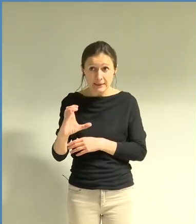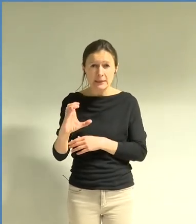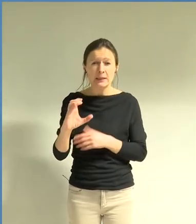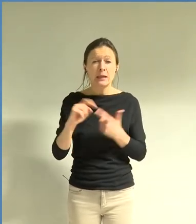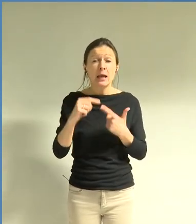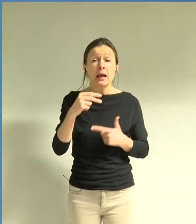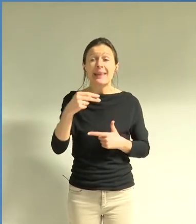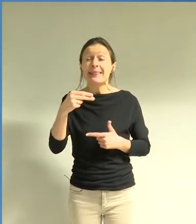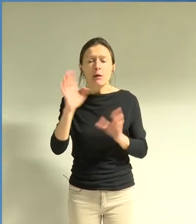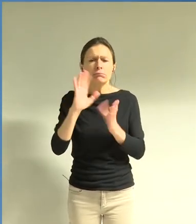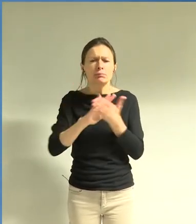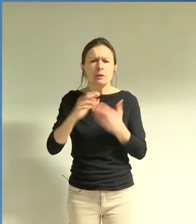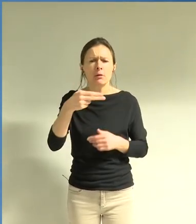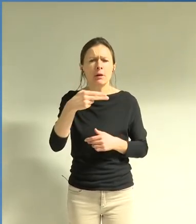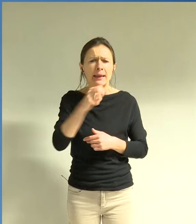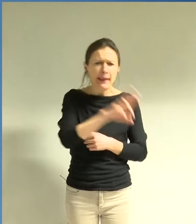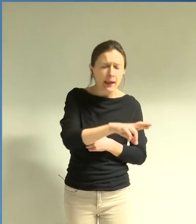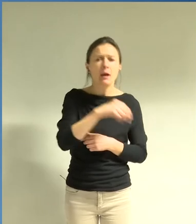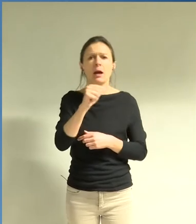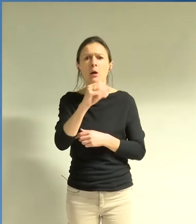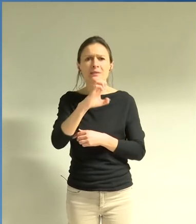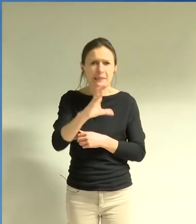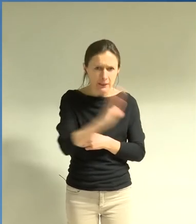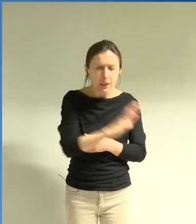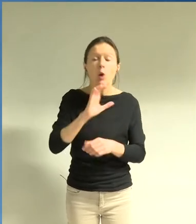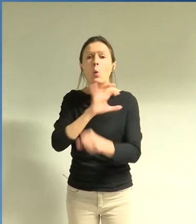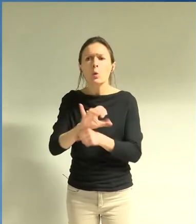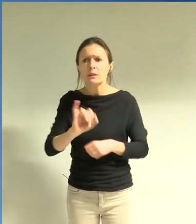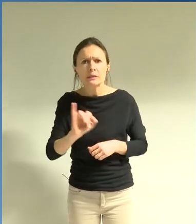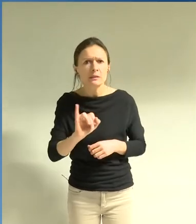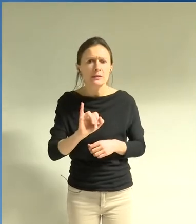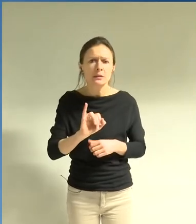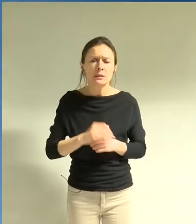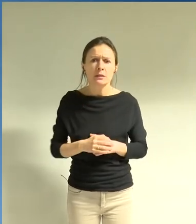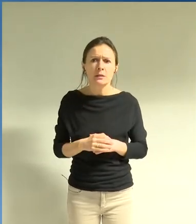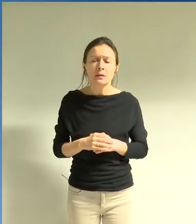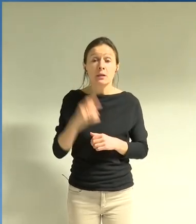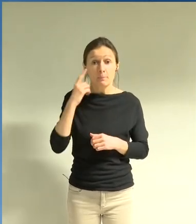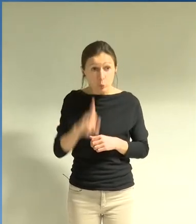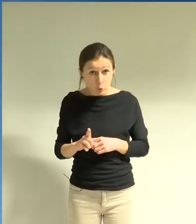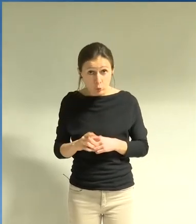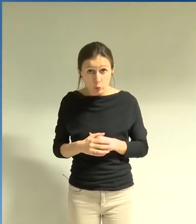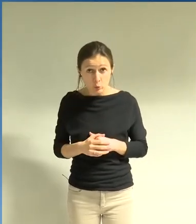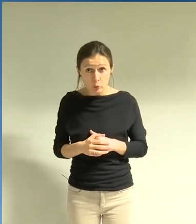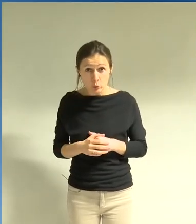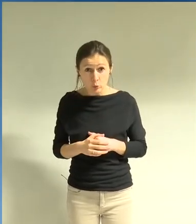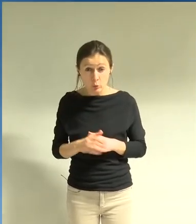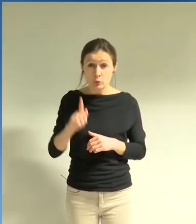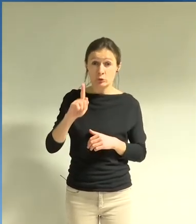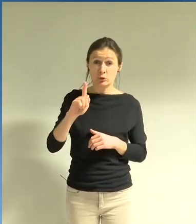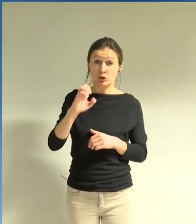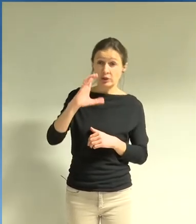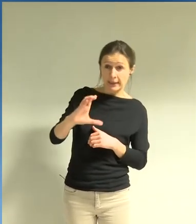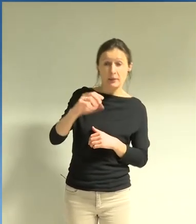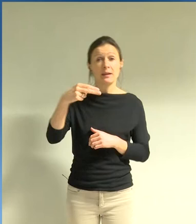nerfs pardon et à eux c'est une sanction qui votent contre qui vote pour jacques nasa